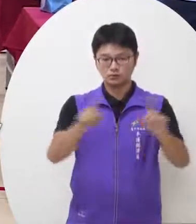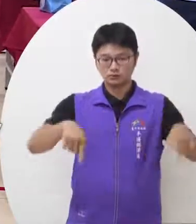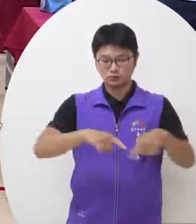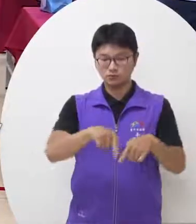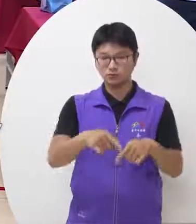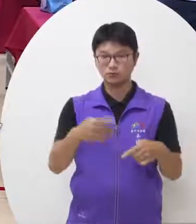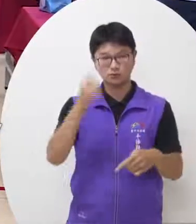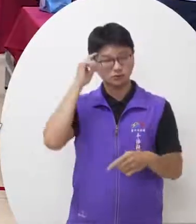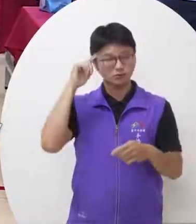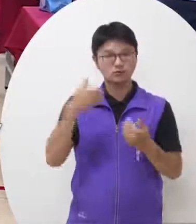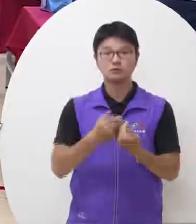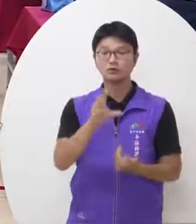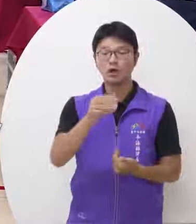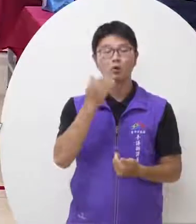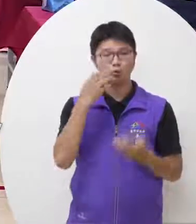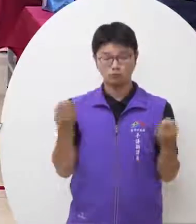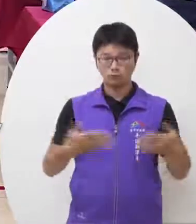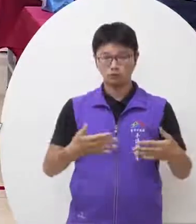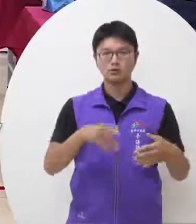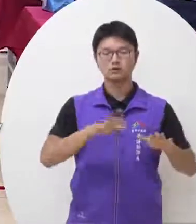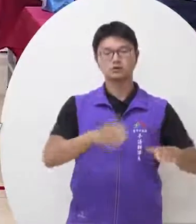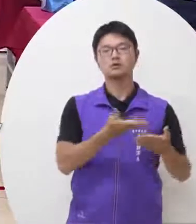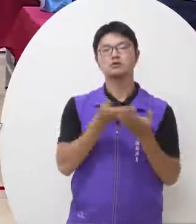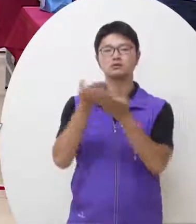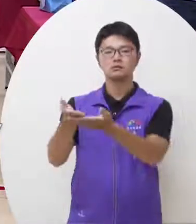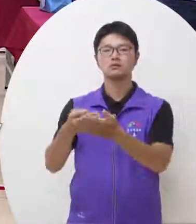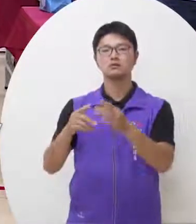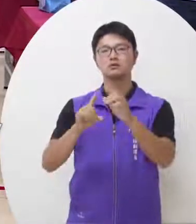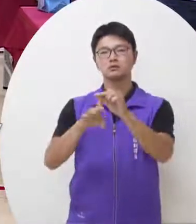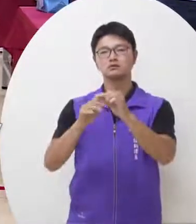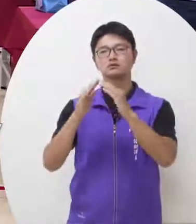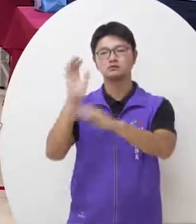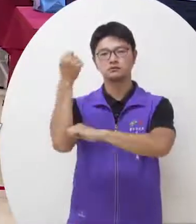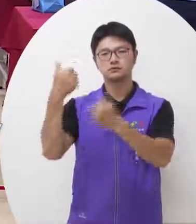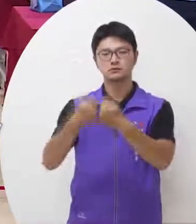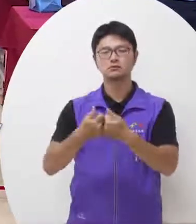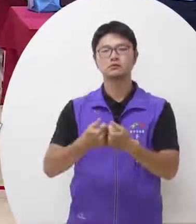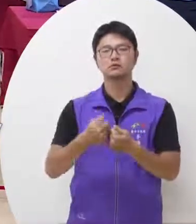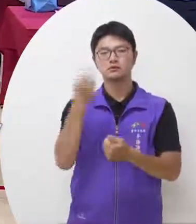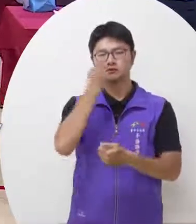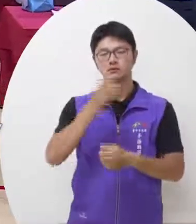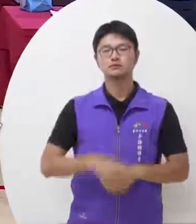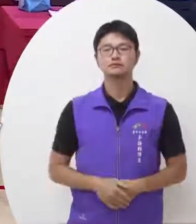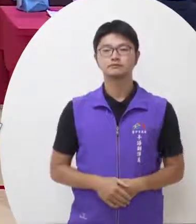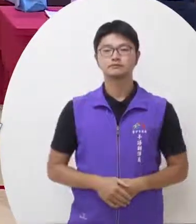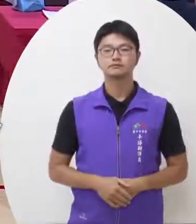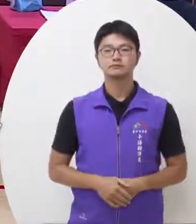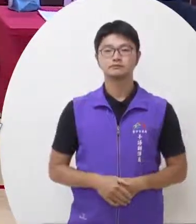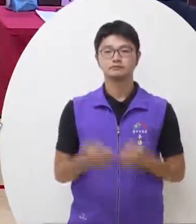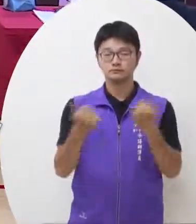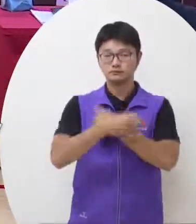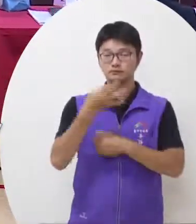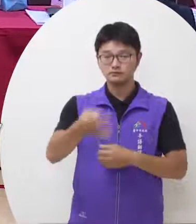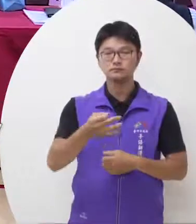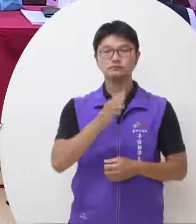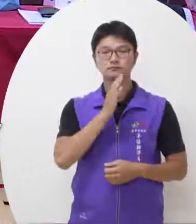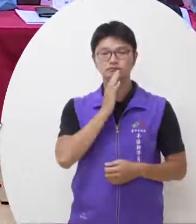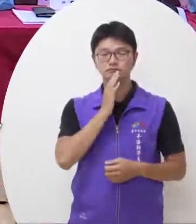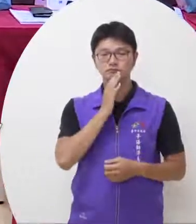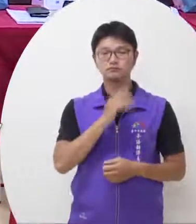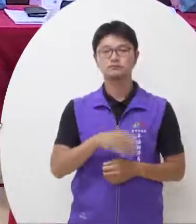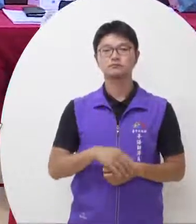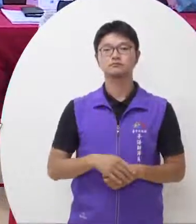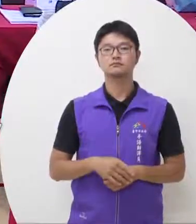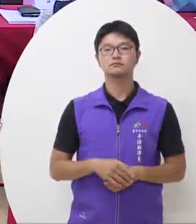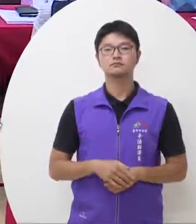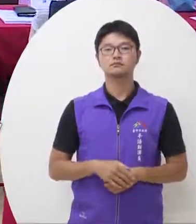如果没有话，本案通过以后送台中市议会审议。 第二副案，案号0001，提案